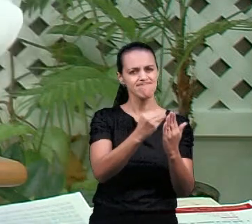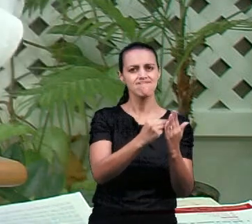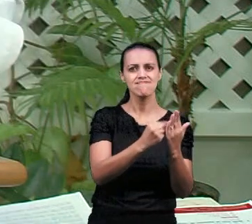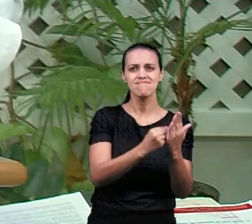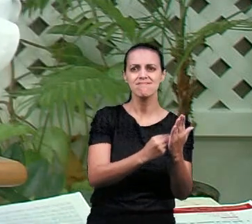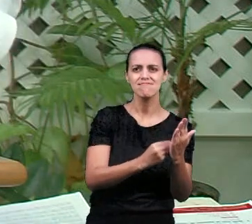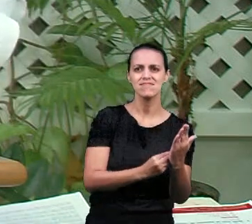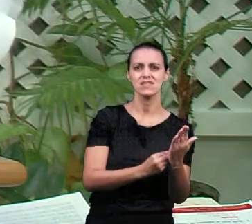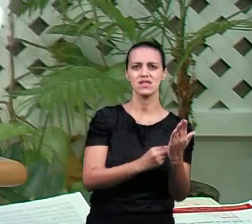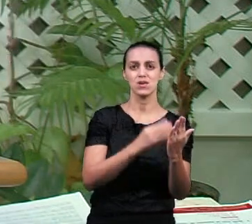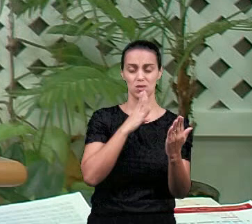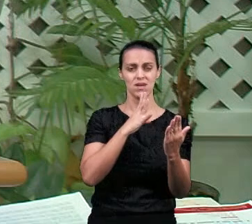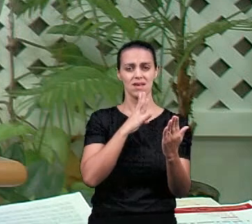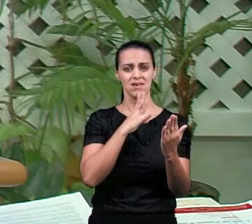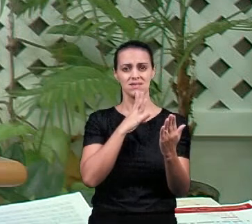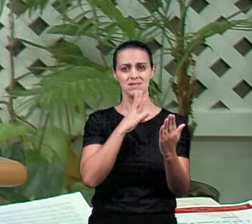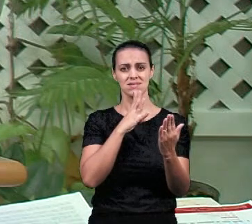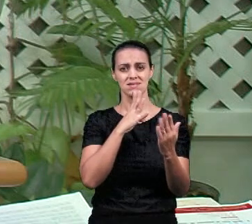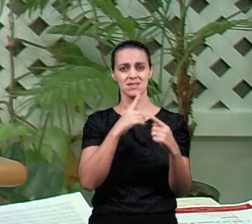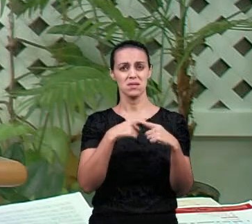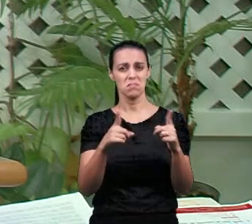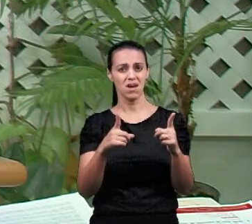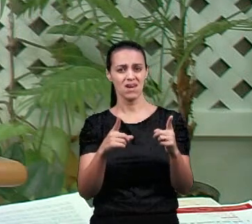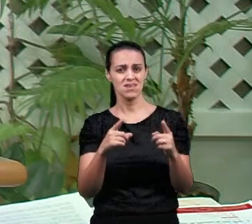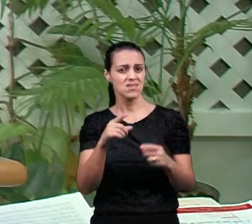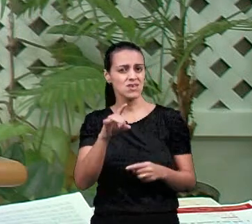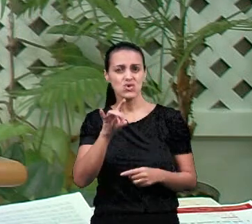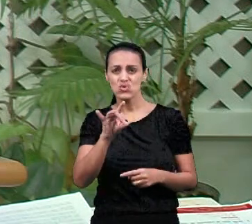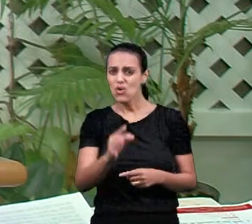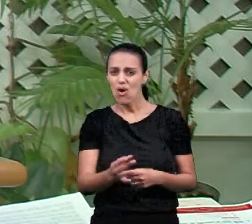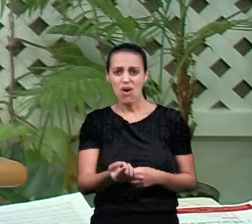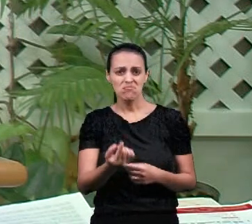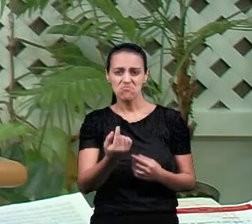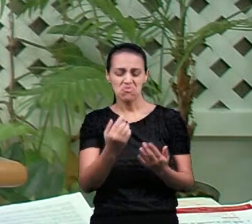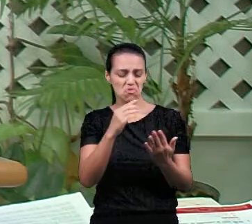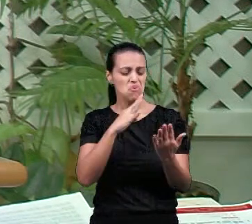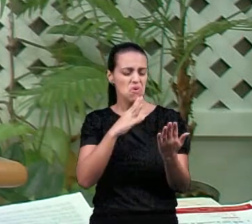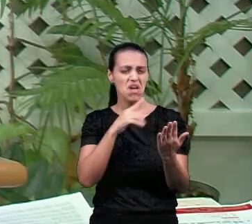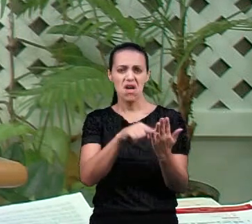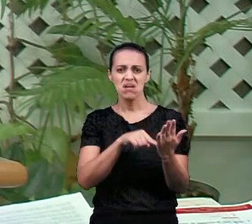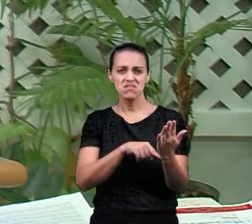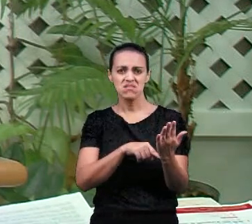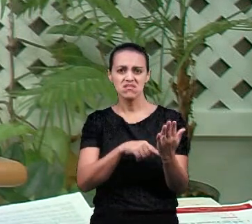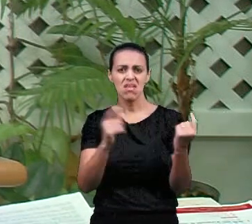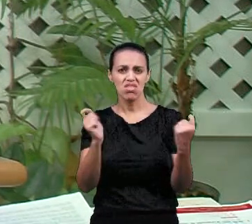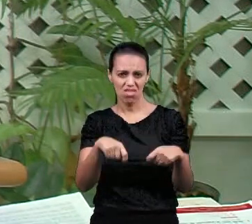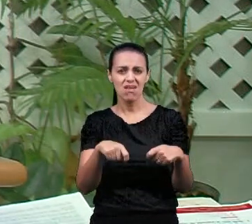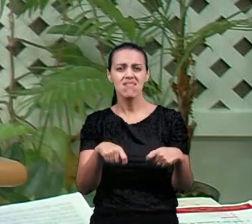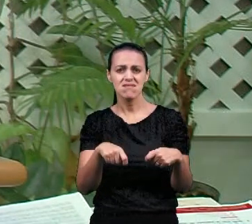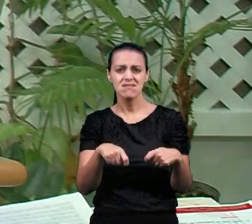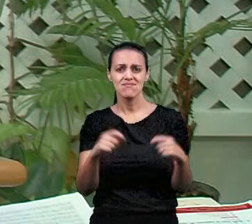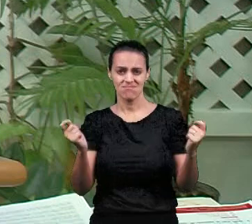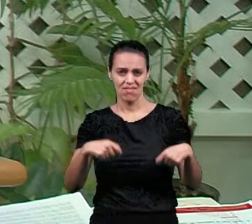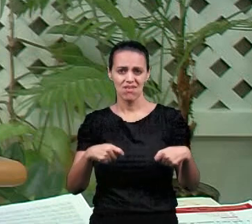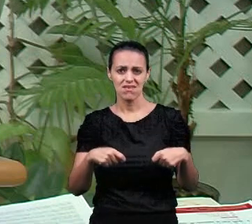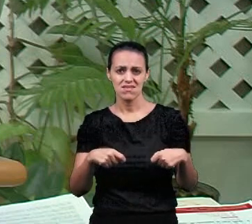Il était obligé de le connaître. Je pose la question, de connaître la Bible, prêcher la Bible, c'est